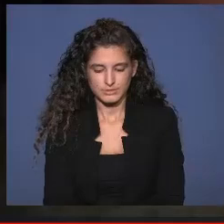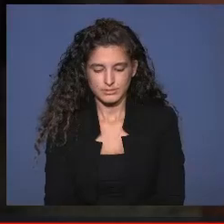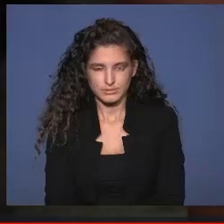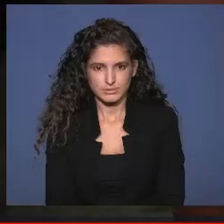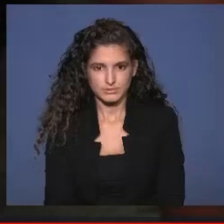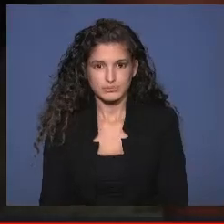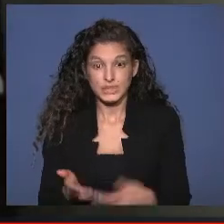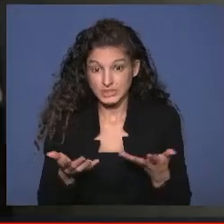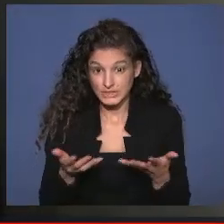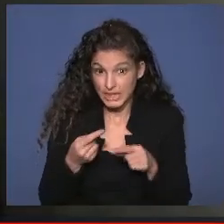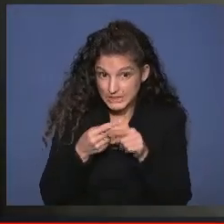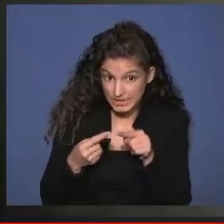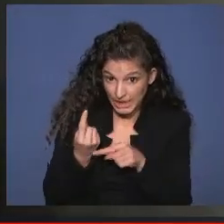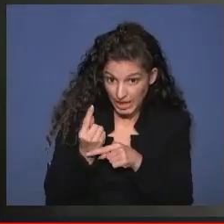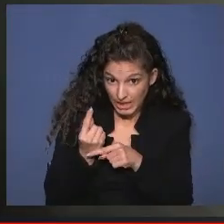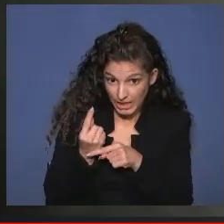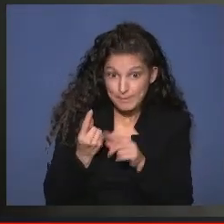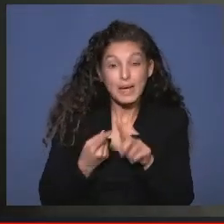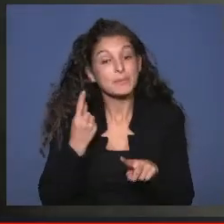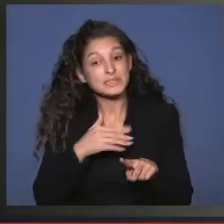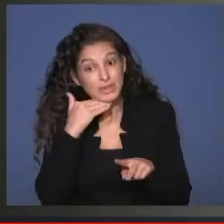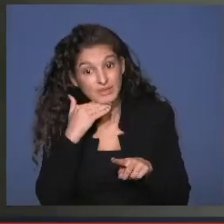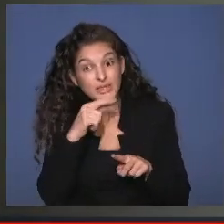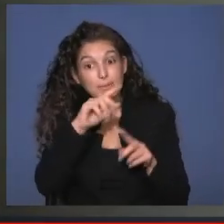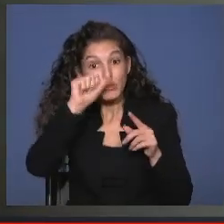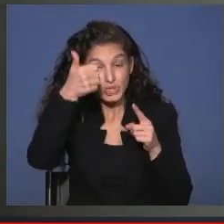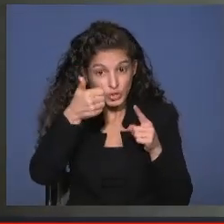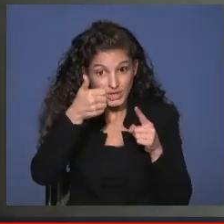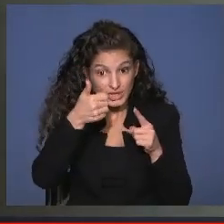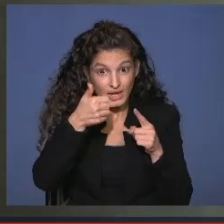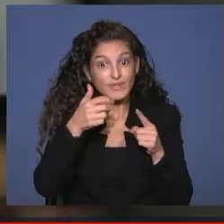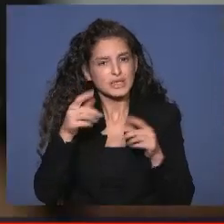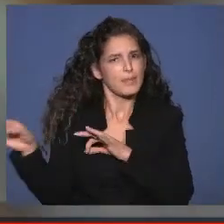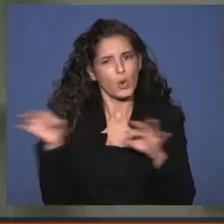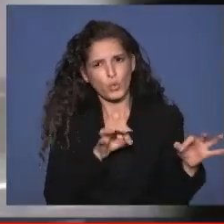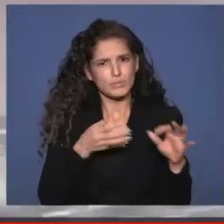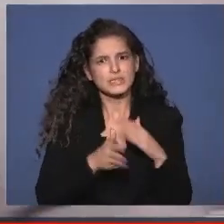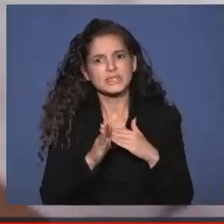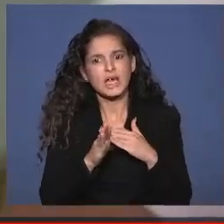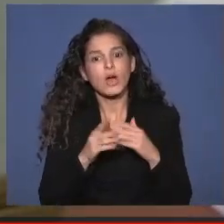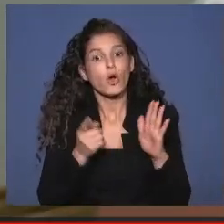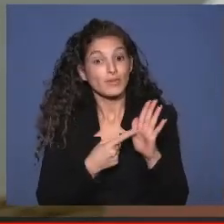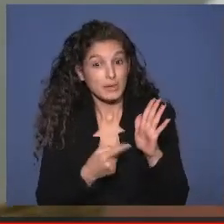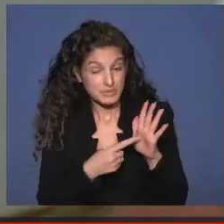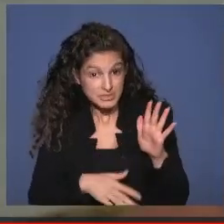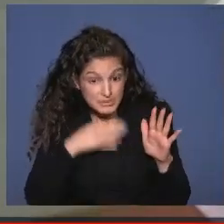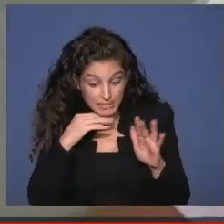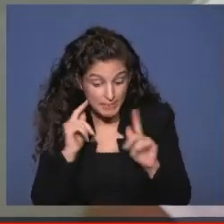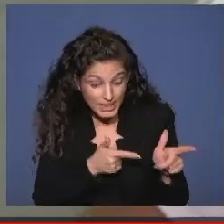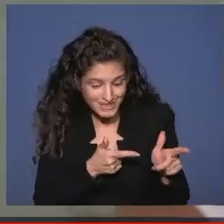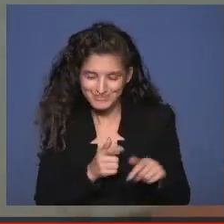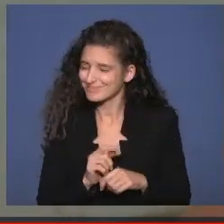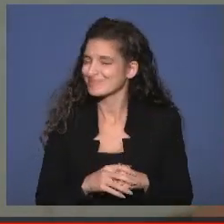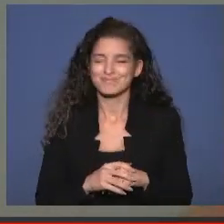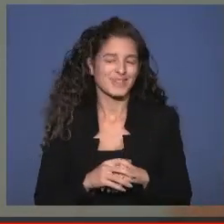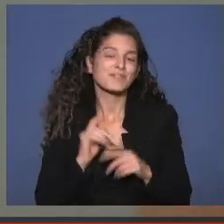אז חצי דקה, הפעם הספקתם, ואתם בקומה הראשונה, והייתם גם אמורים ליציאה. נכון. רוב הפעמים אתם מספיקים להגיע למקלט? לא, לפעמים